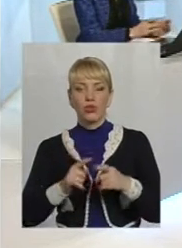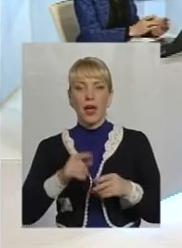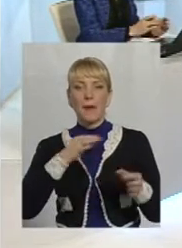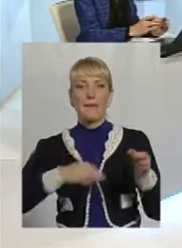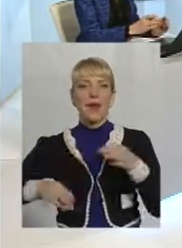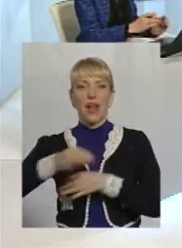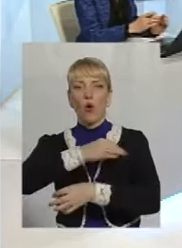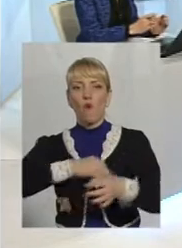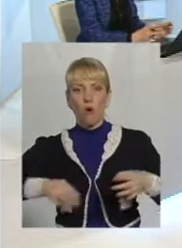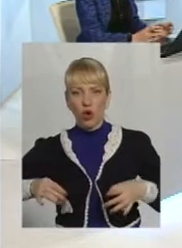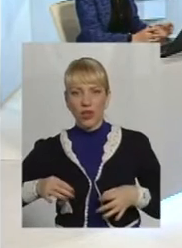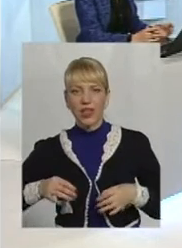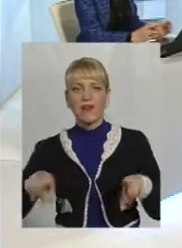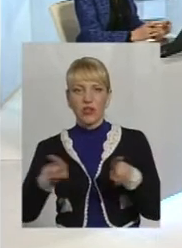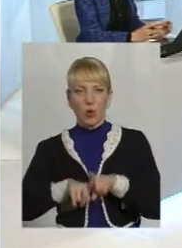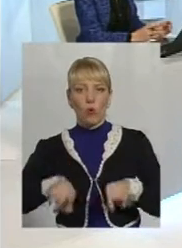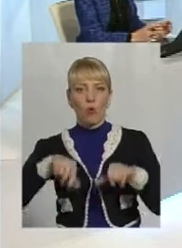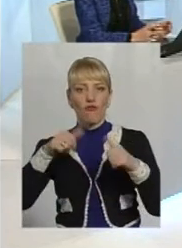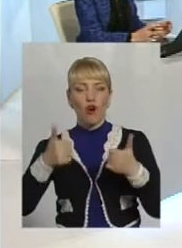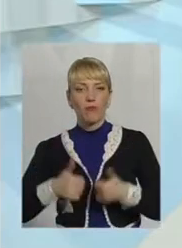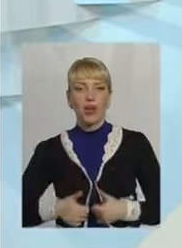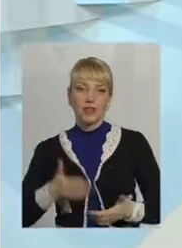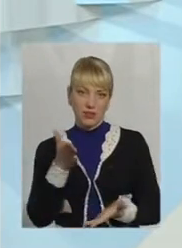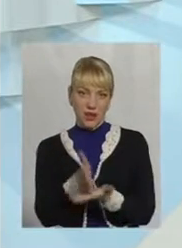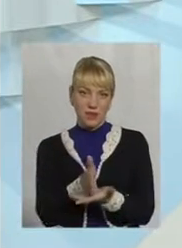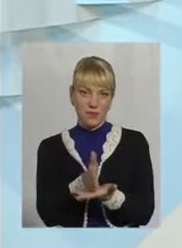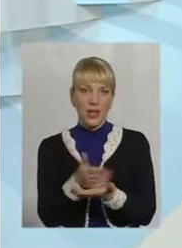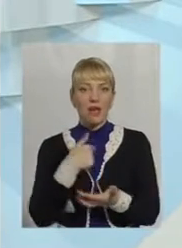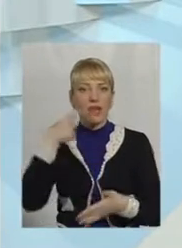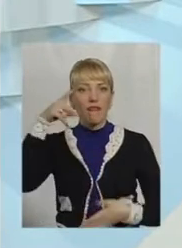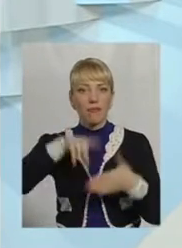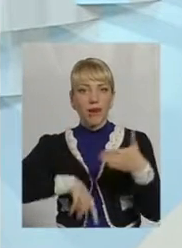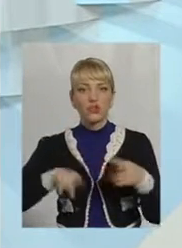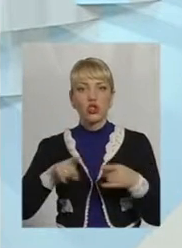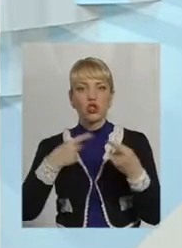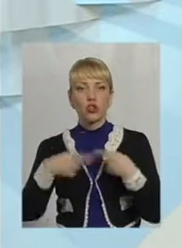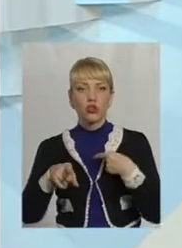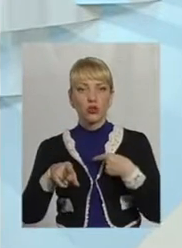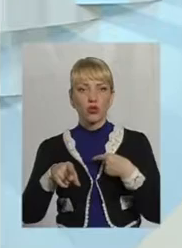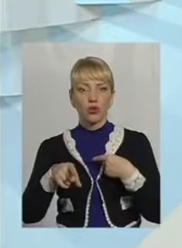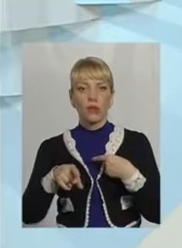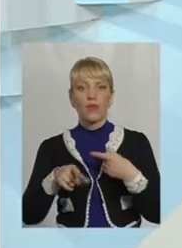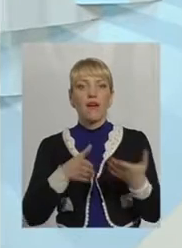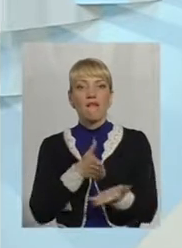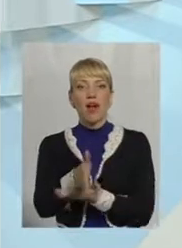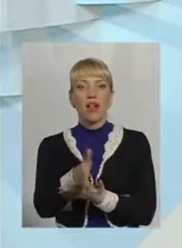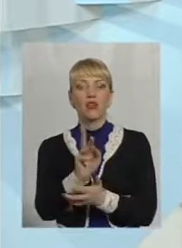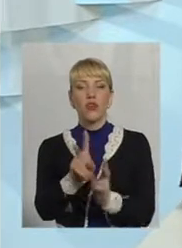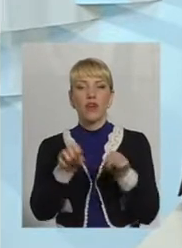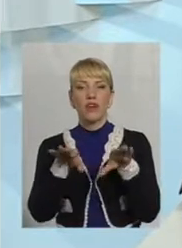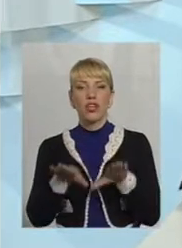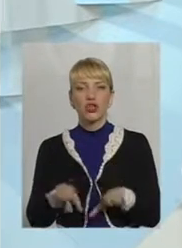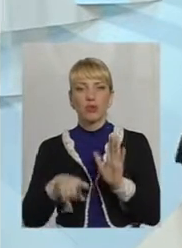переговори в такому форматі? Є. Я впевнений, що іншого варіанту, як